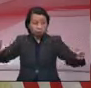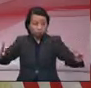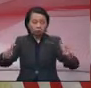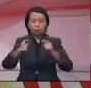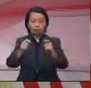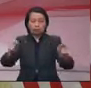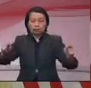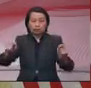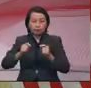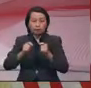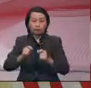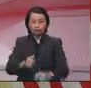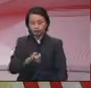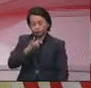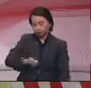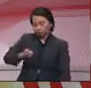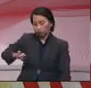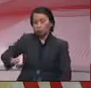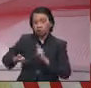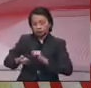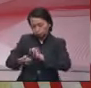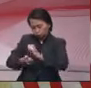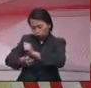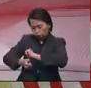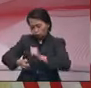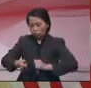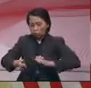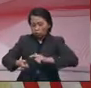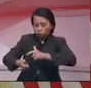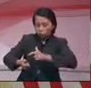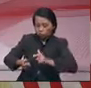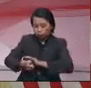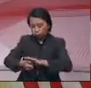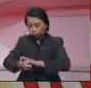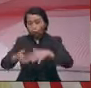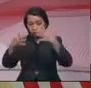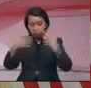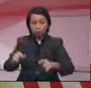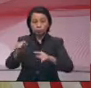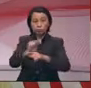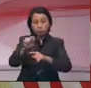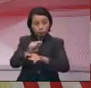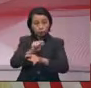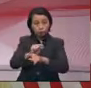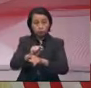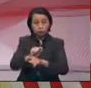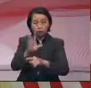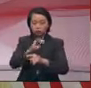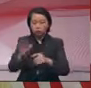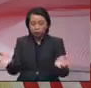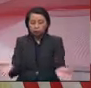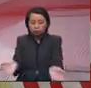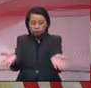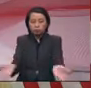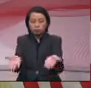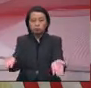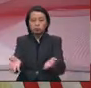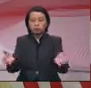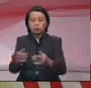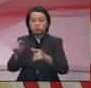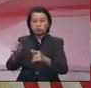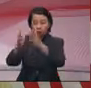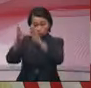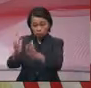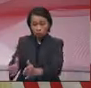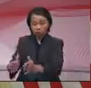premis. Peralatan perlu dibersih, dinyah kuman selepas setiap penggunaan. Menggalakkan